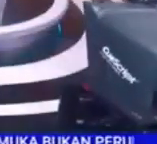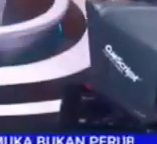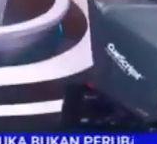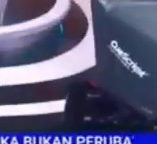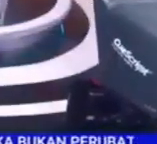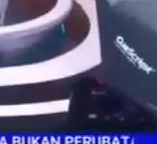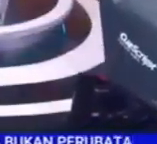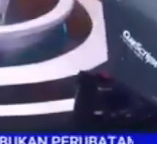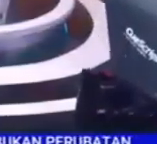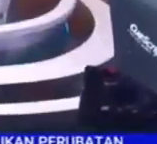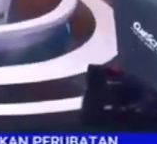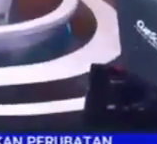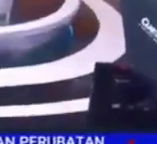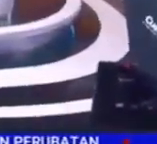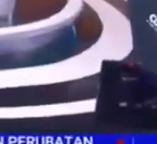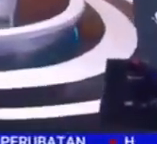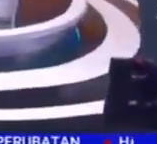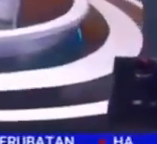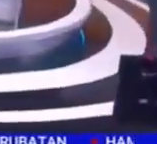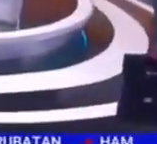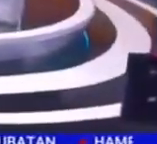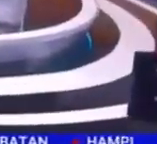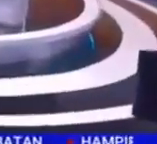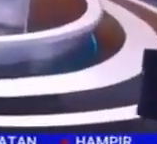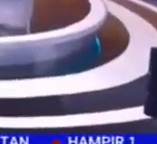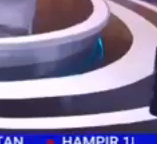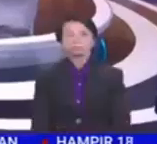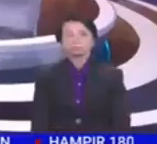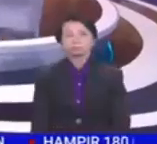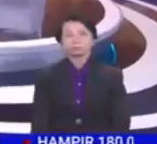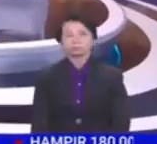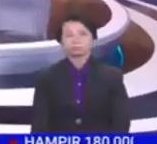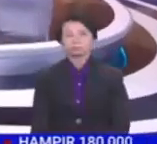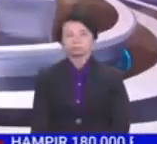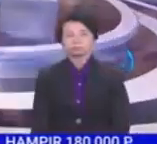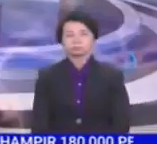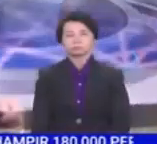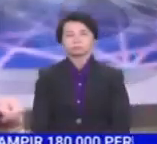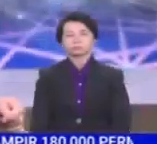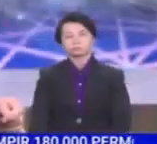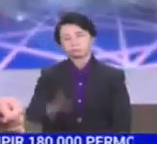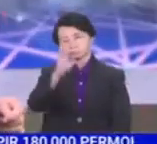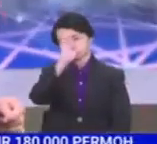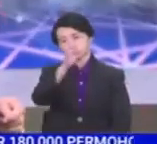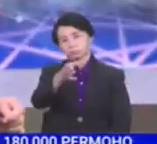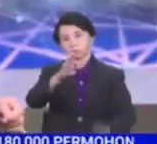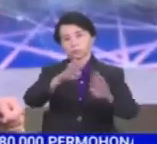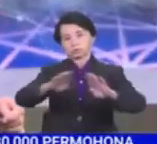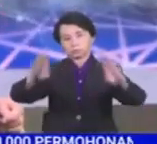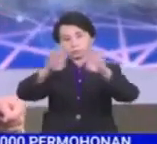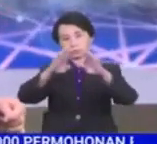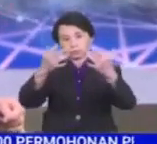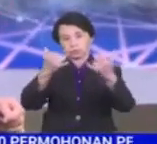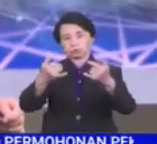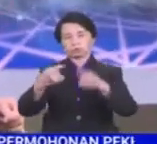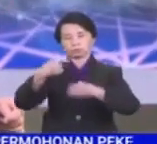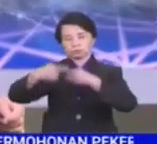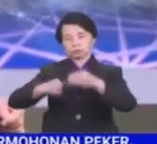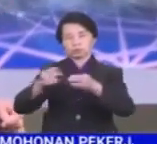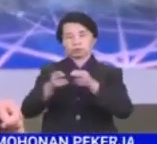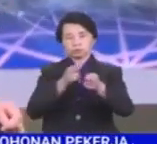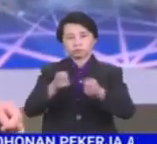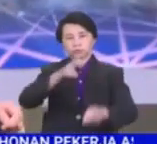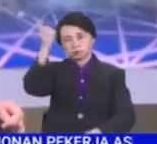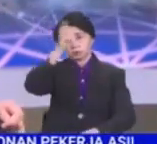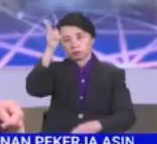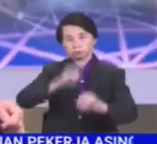by seterusnya kita ke bumi kenyalang dan antara fokus berita hari ini ialah berkaitan usaha